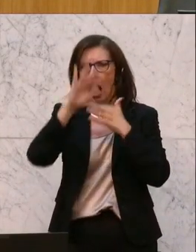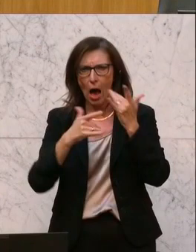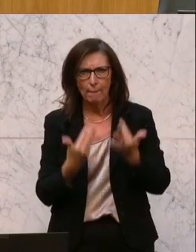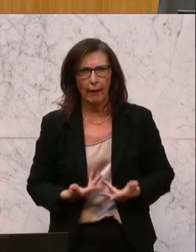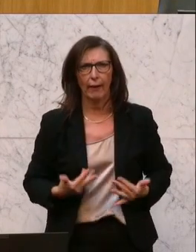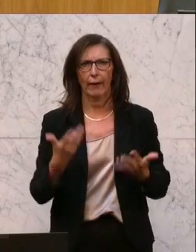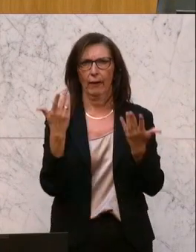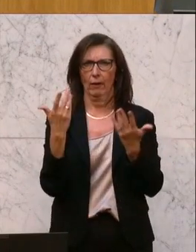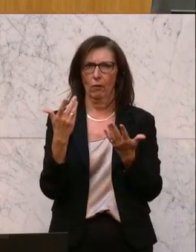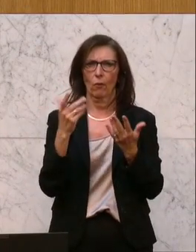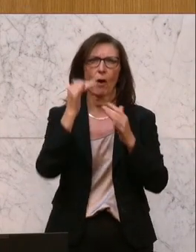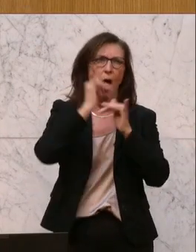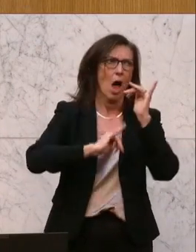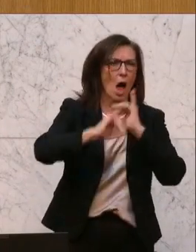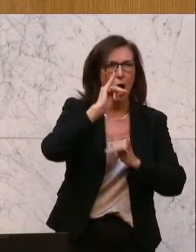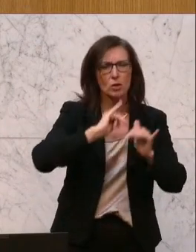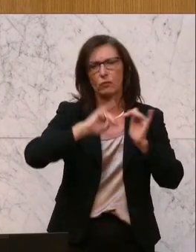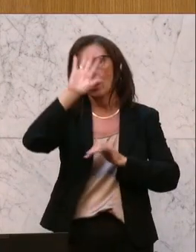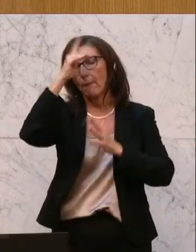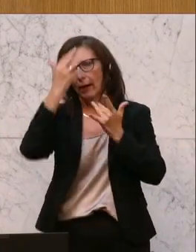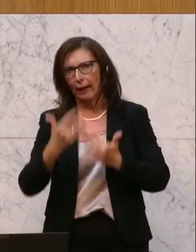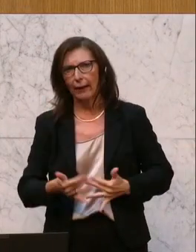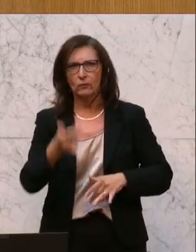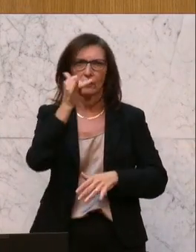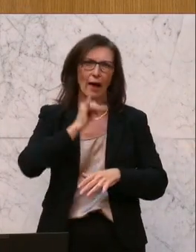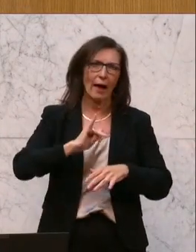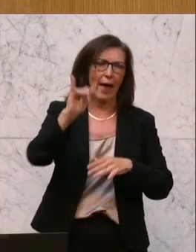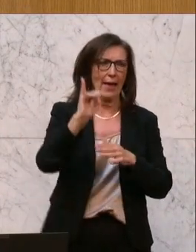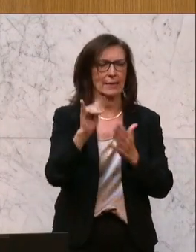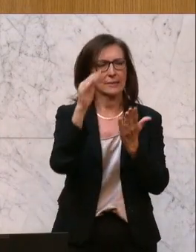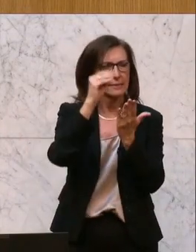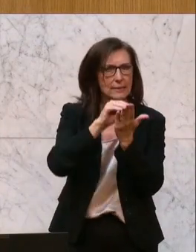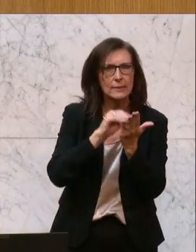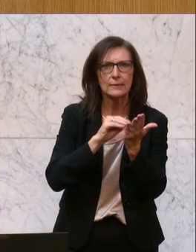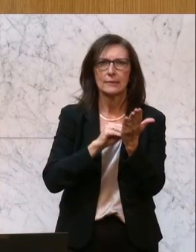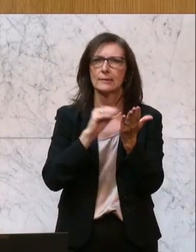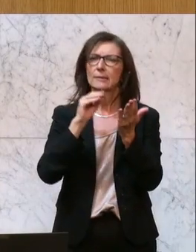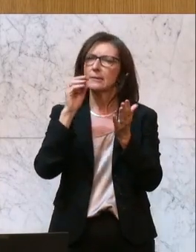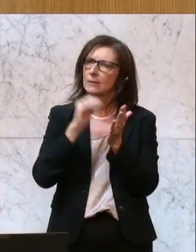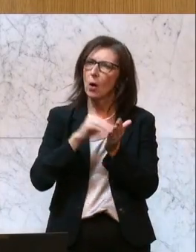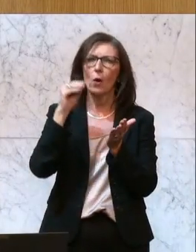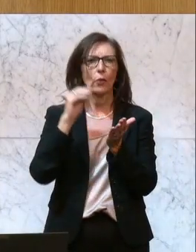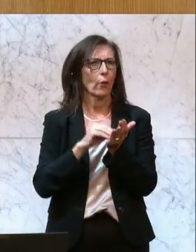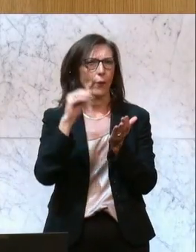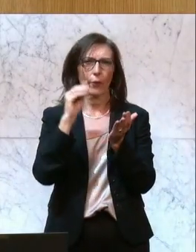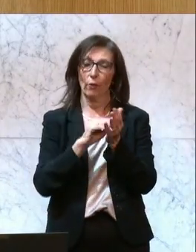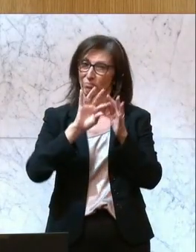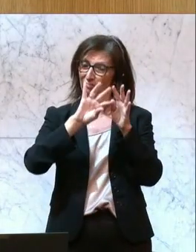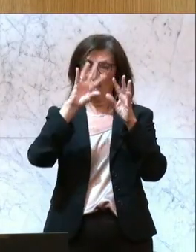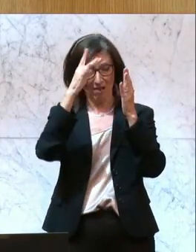von Ausflügen, Abrechnung von Reisetätigkeit etc. etc. Das sind